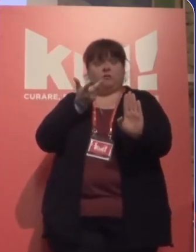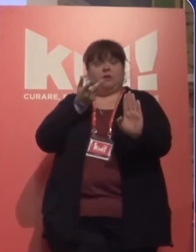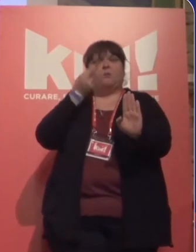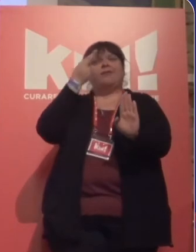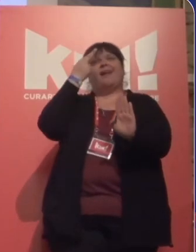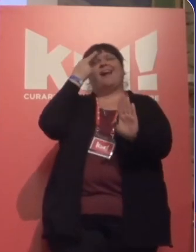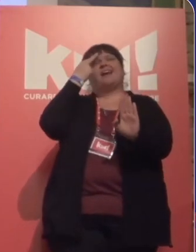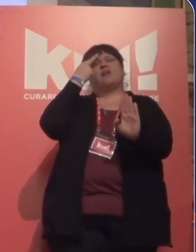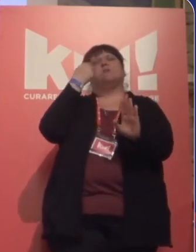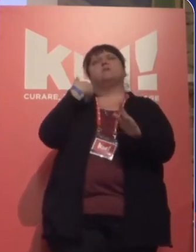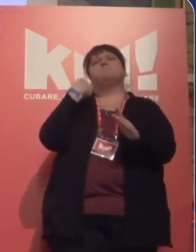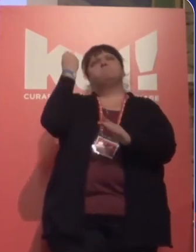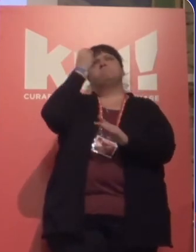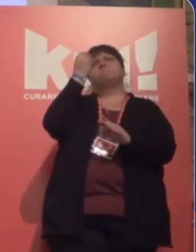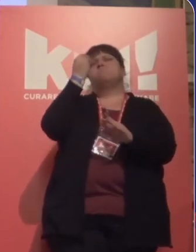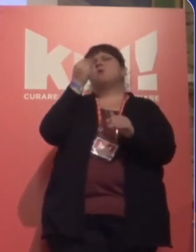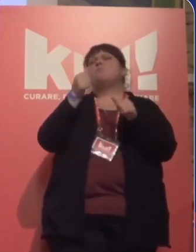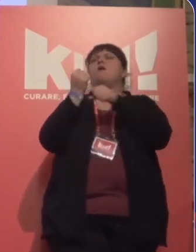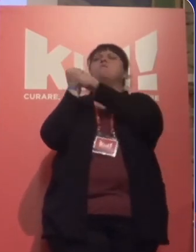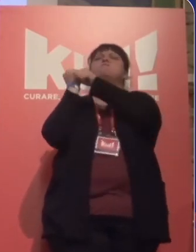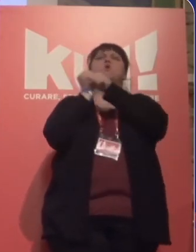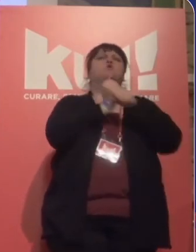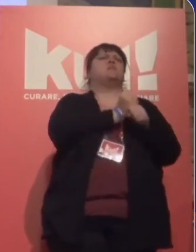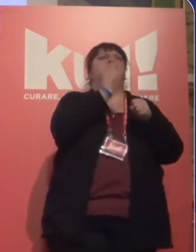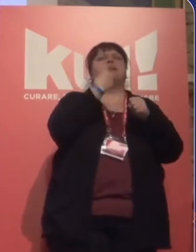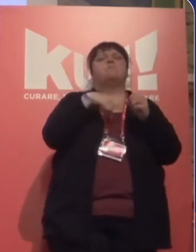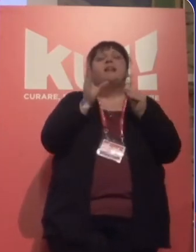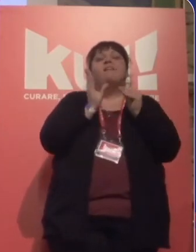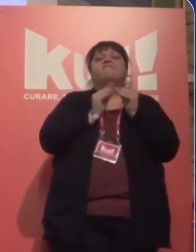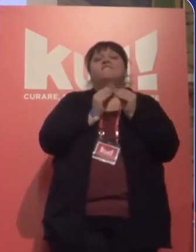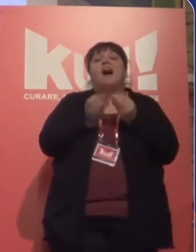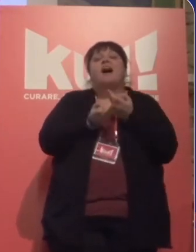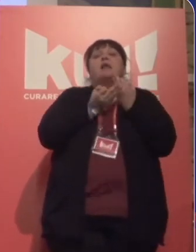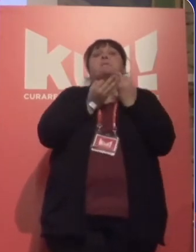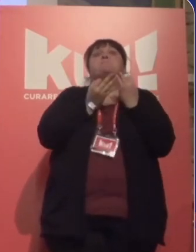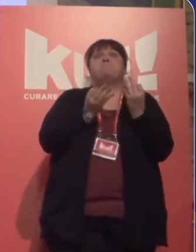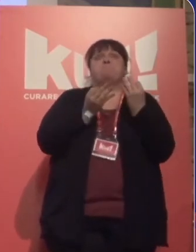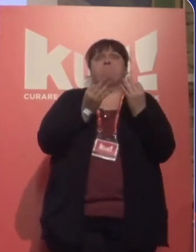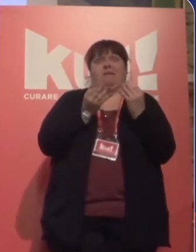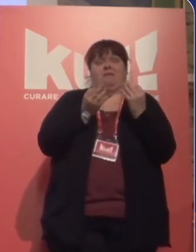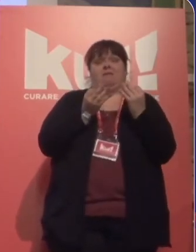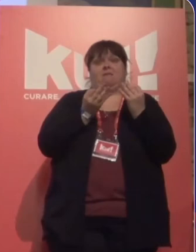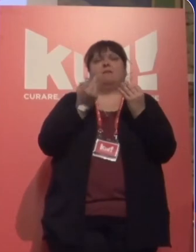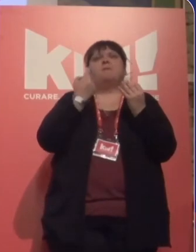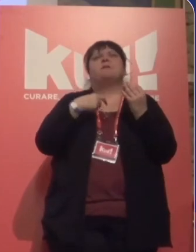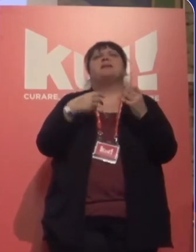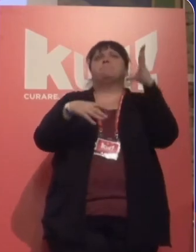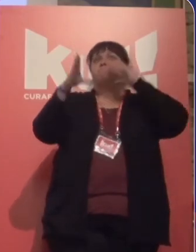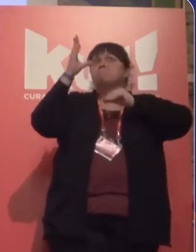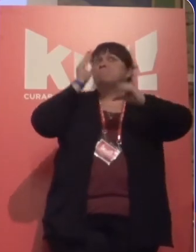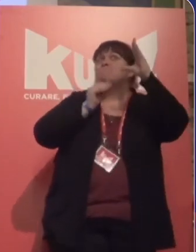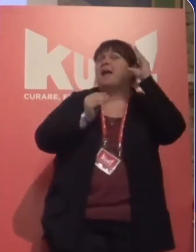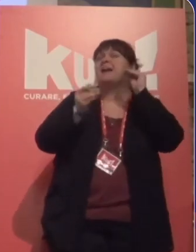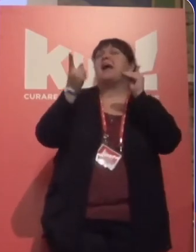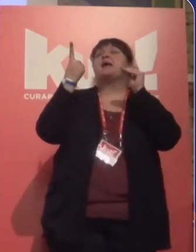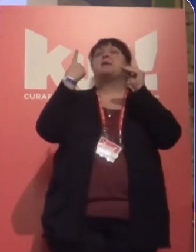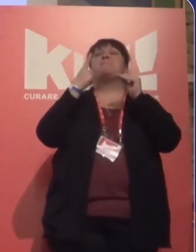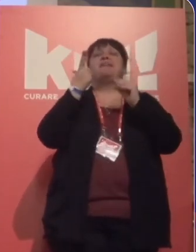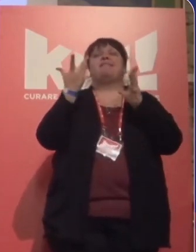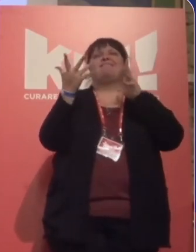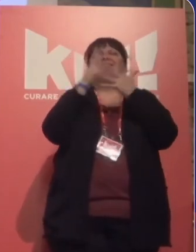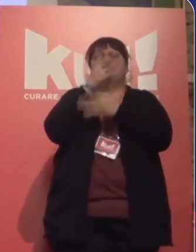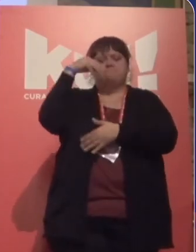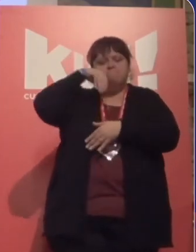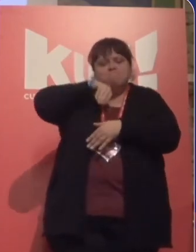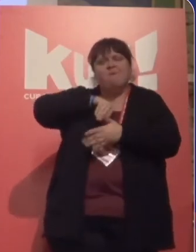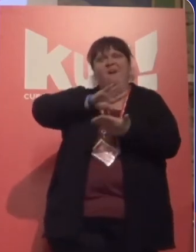bene proprio per imparare per fare tesoro in maniera un po semplificatoria